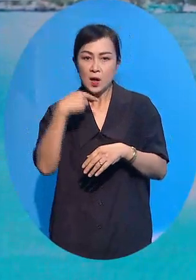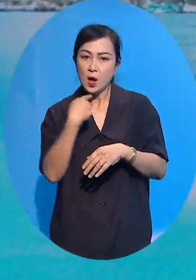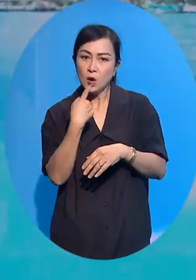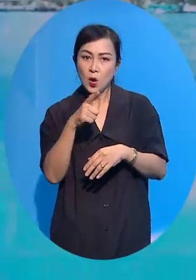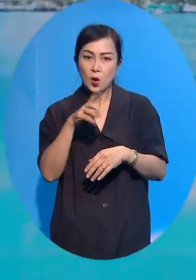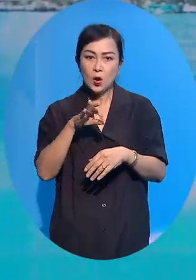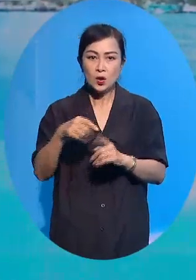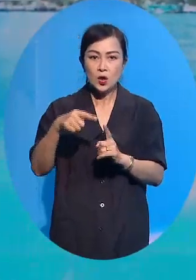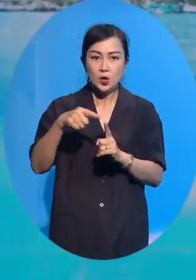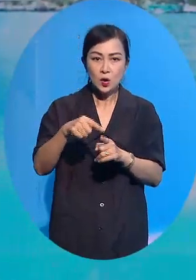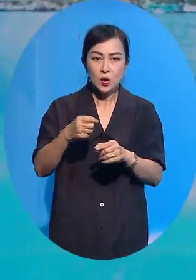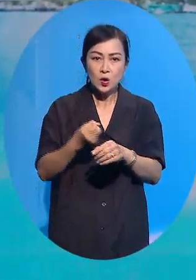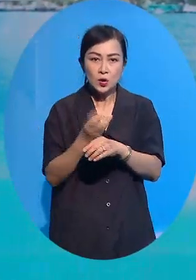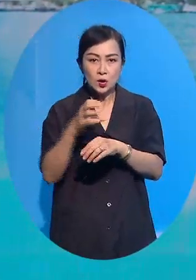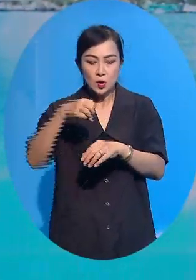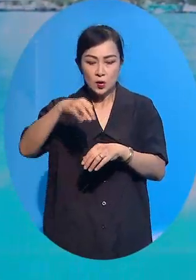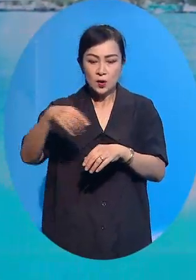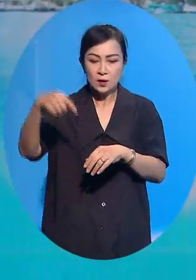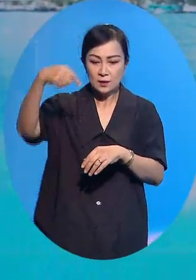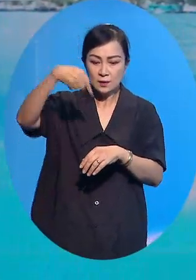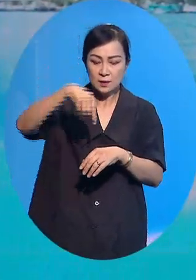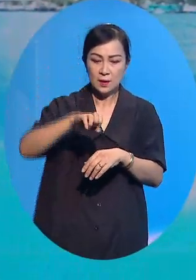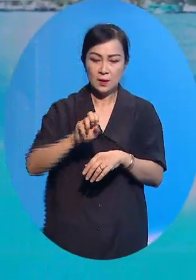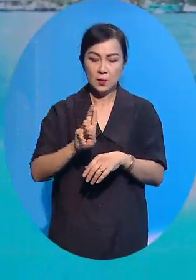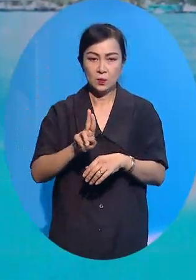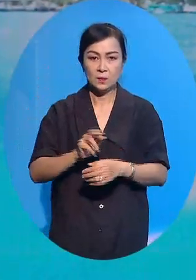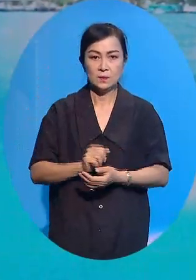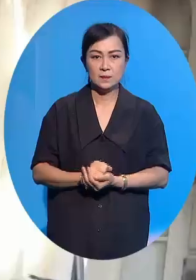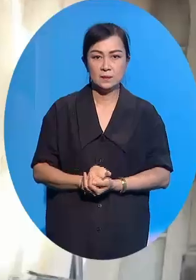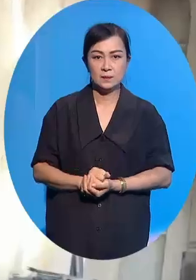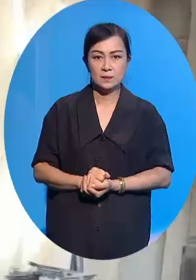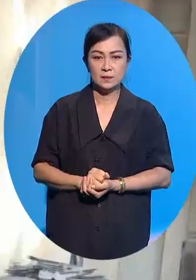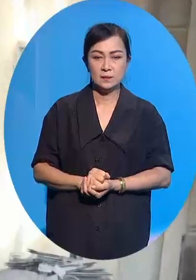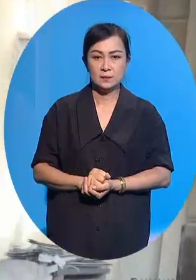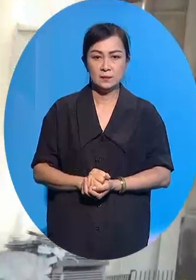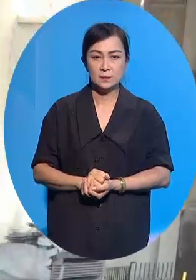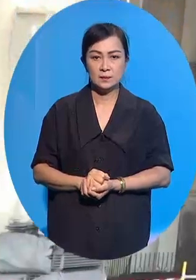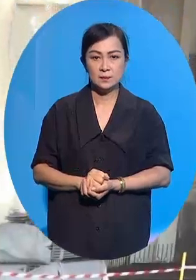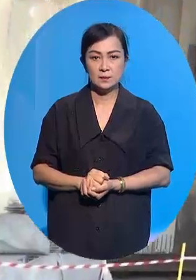rằng họ có thể nối lại việc xuất khẩu điện sang EU.